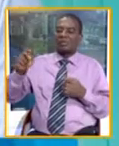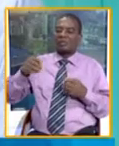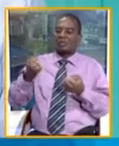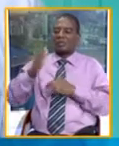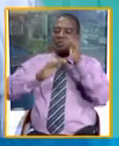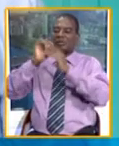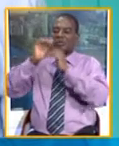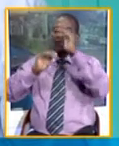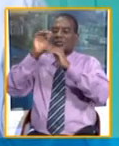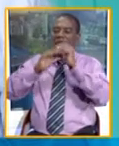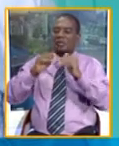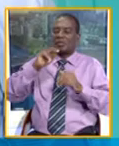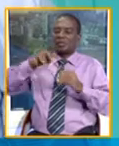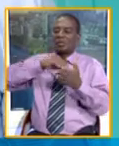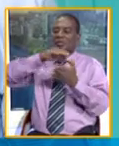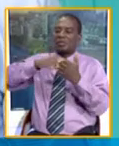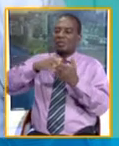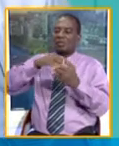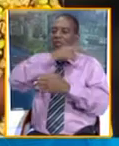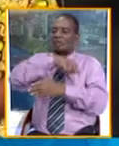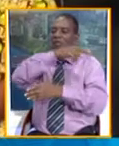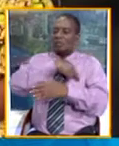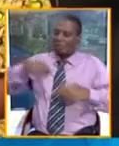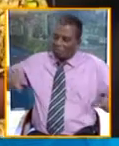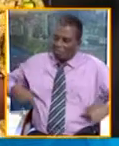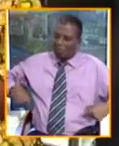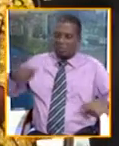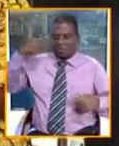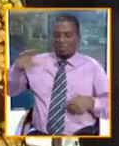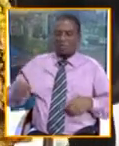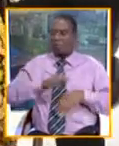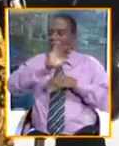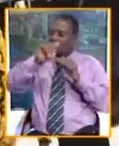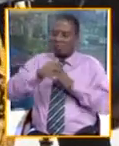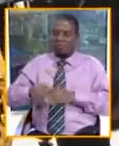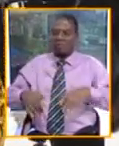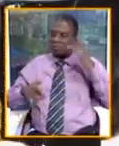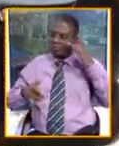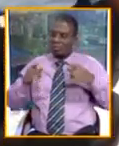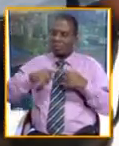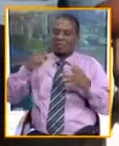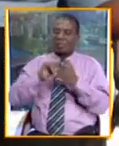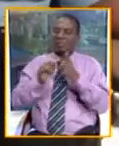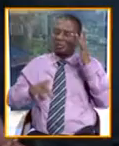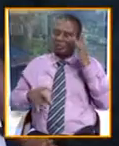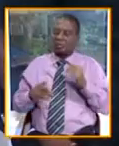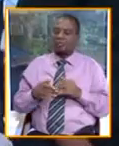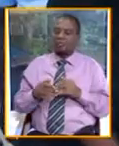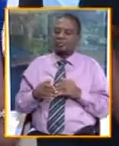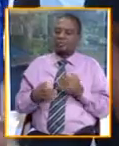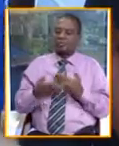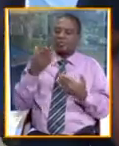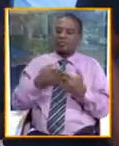centre spécialisé de reins afin de prendre en charge toutes les pathologies liées à cette maladie. Faciliter également